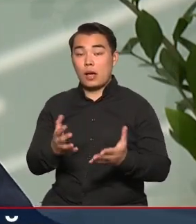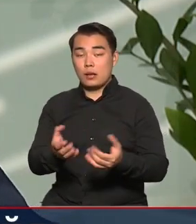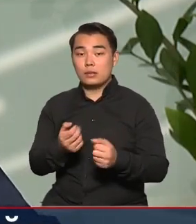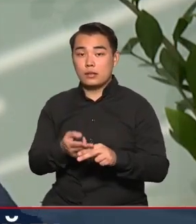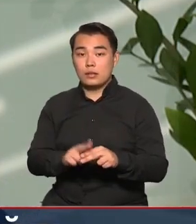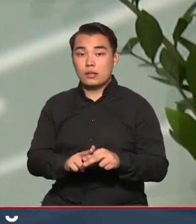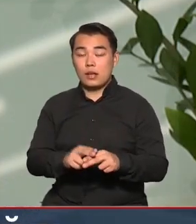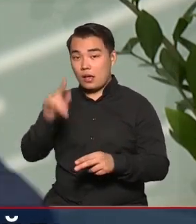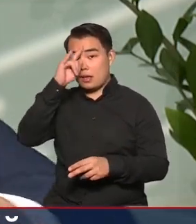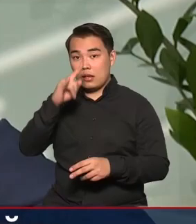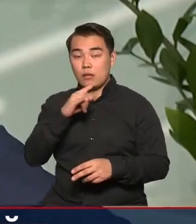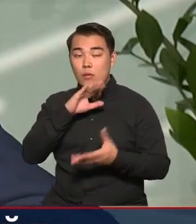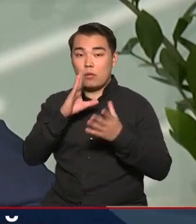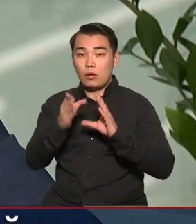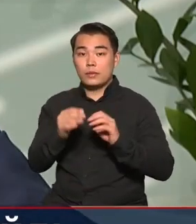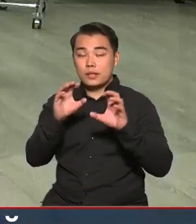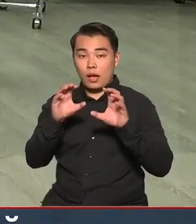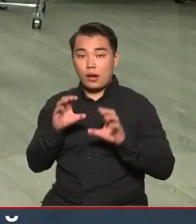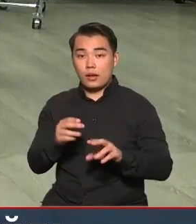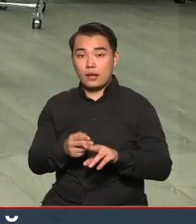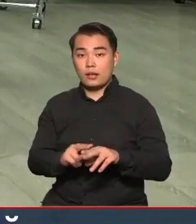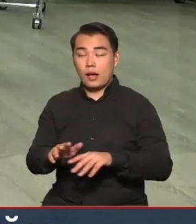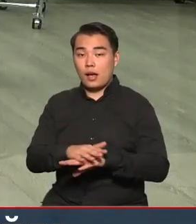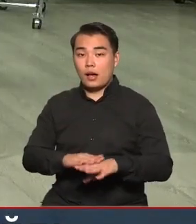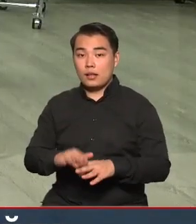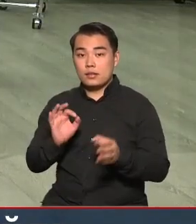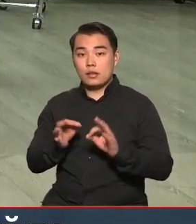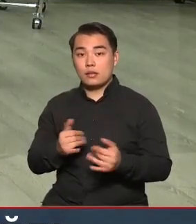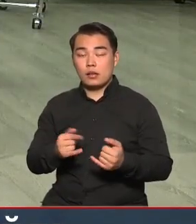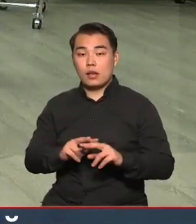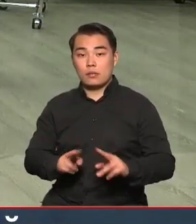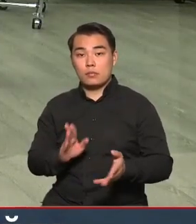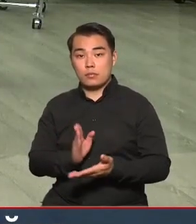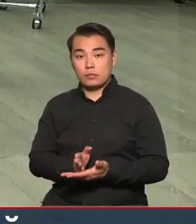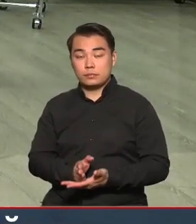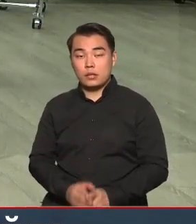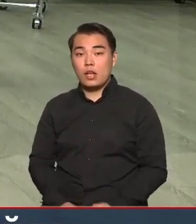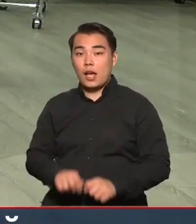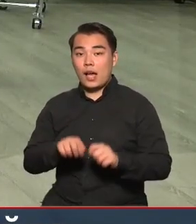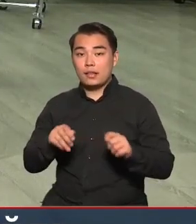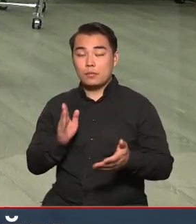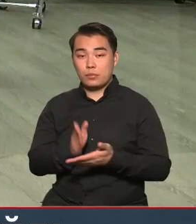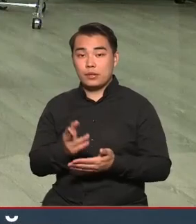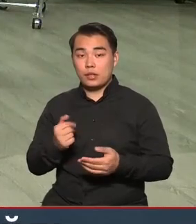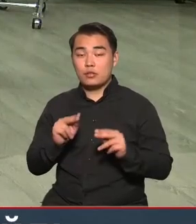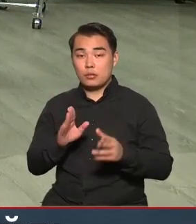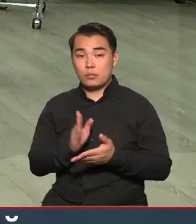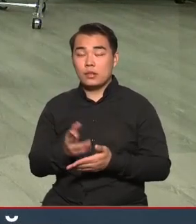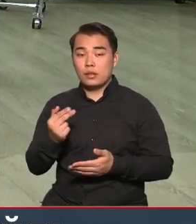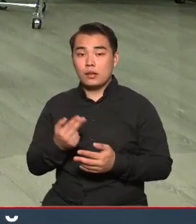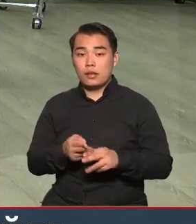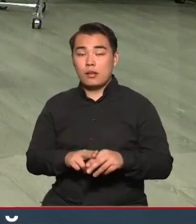осы Қазақстанның жалпы заңнамасын осы халықаралық стандарттарға жақындатады. Ашықтық болады дейсіз. Иә, ашықтық болады. Жалпы